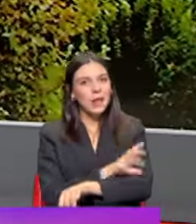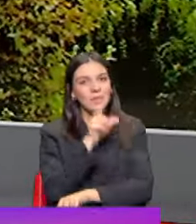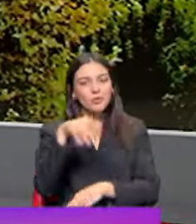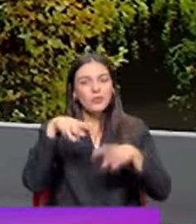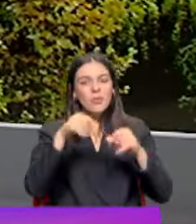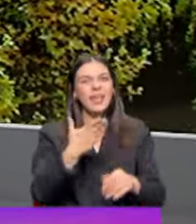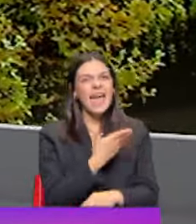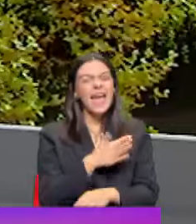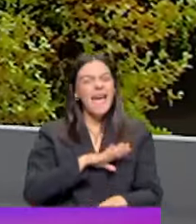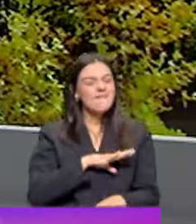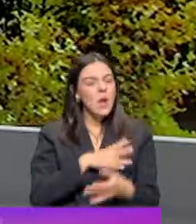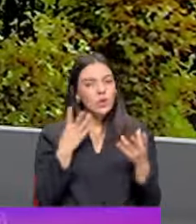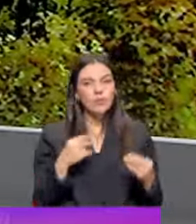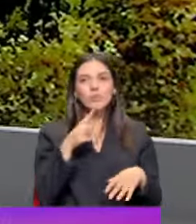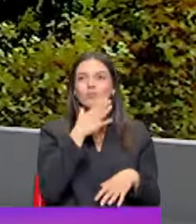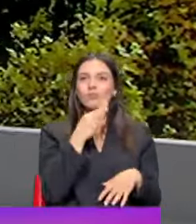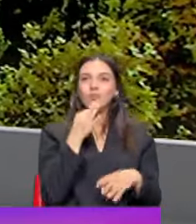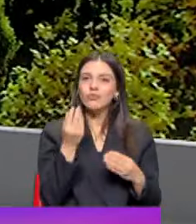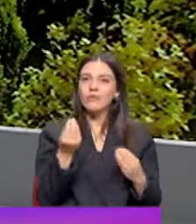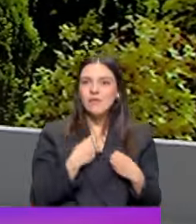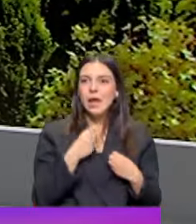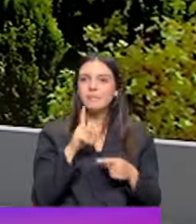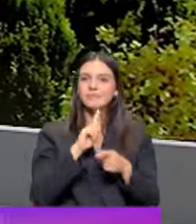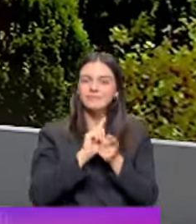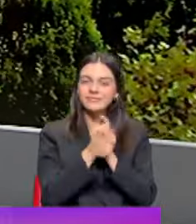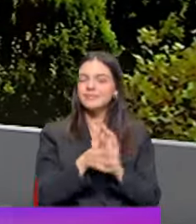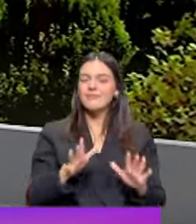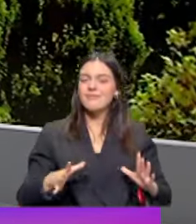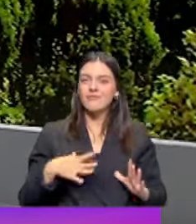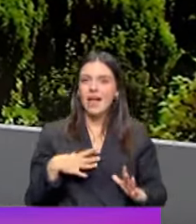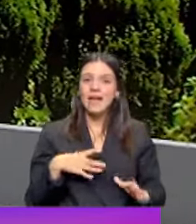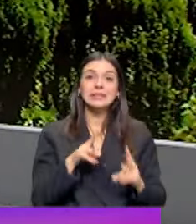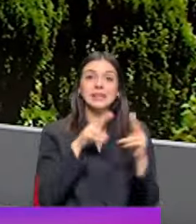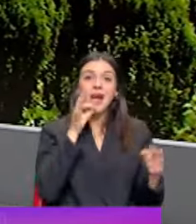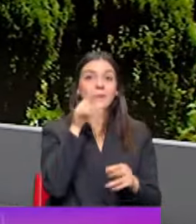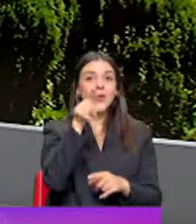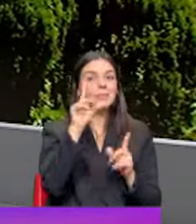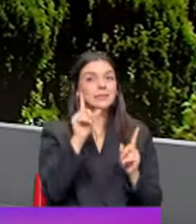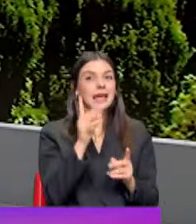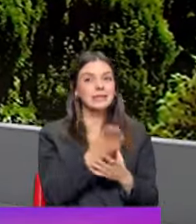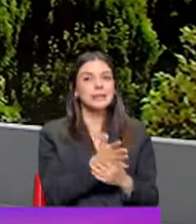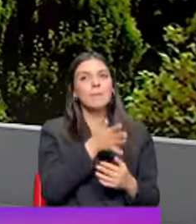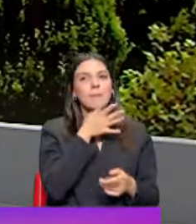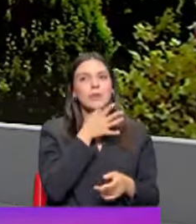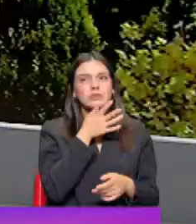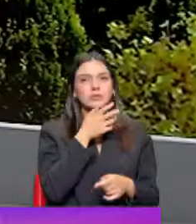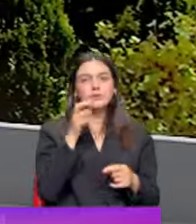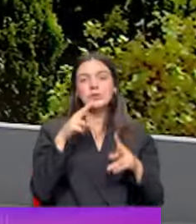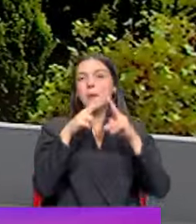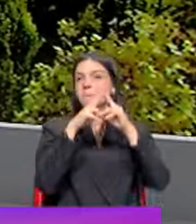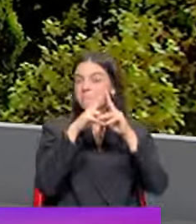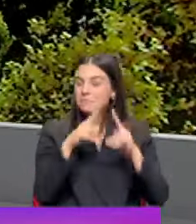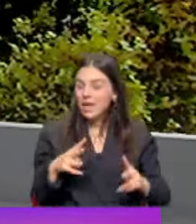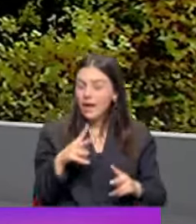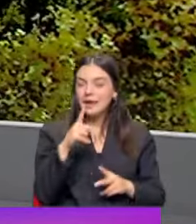toprağın evladı olmanın mutlu eden çok tarafı var. Sıradaki haber onlardan bir tanesi. Biliyorsunuz Paris'te